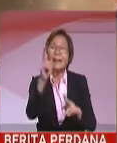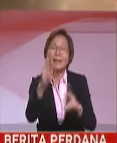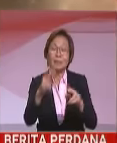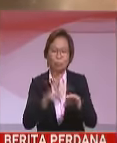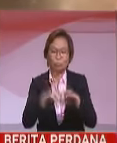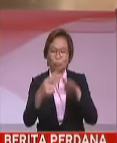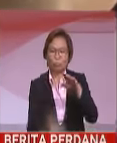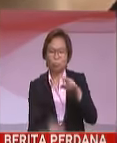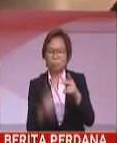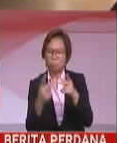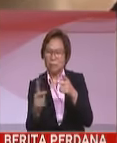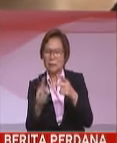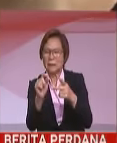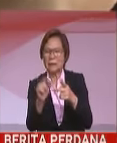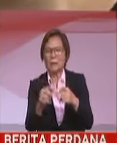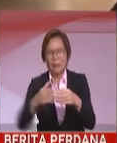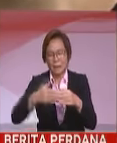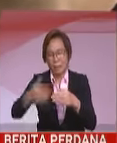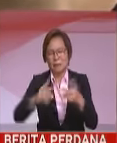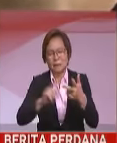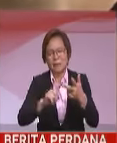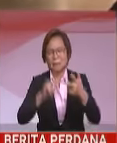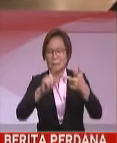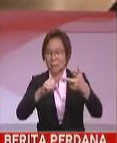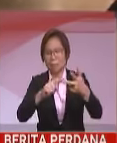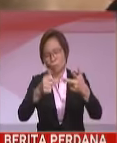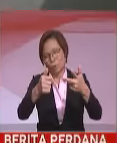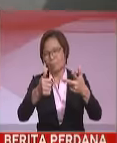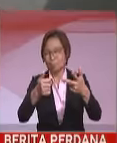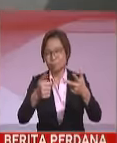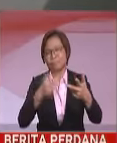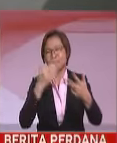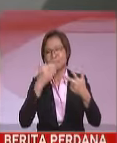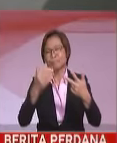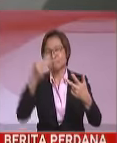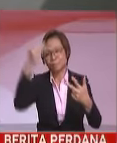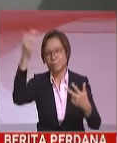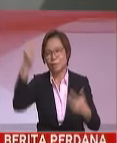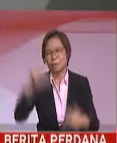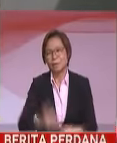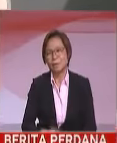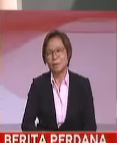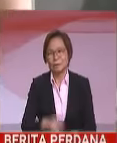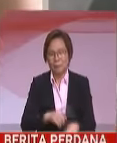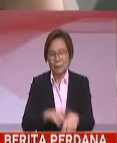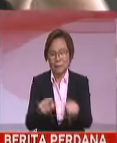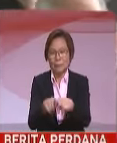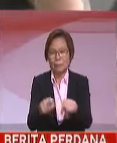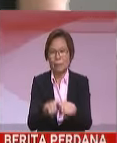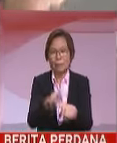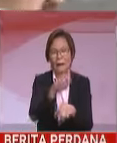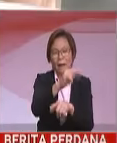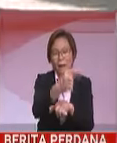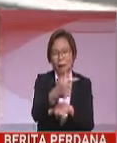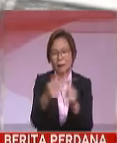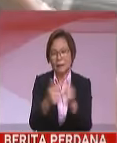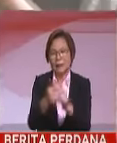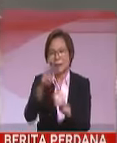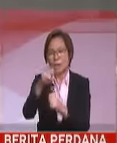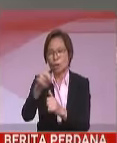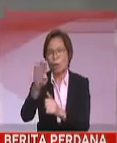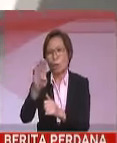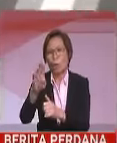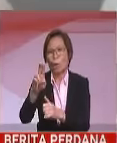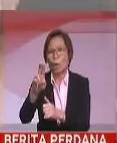dive dapat catch up lagi, so alhamdulillah. Dalam masa sama, gandingan Eng Yan Yi dan Nur